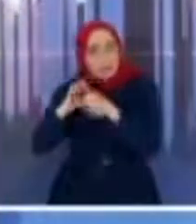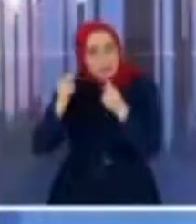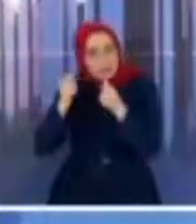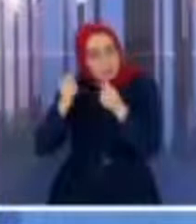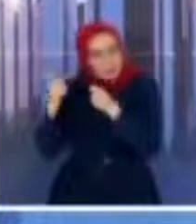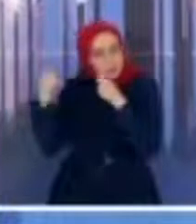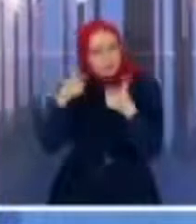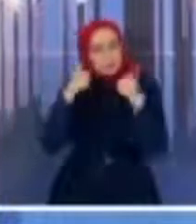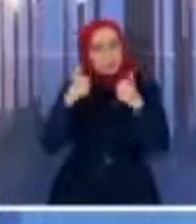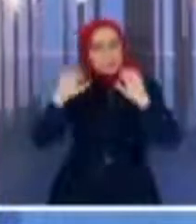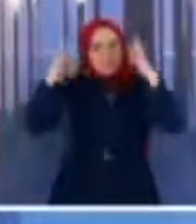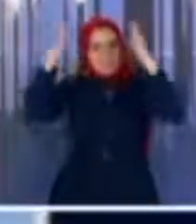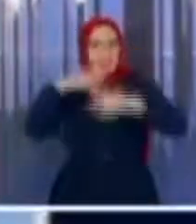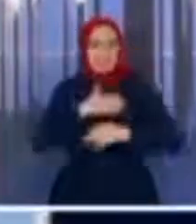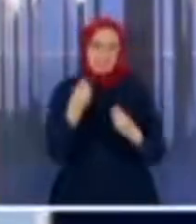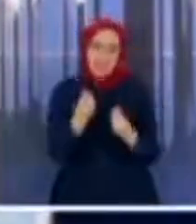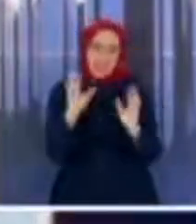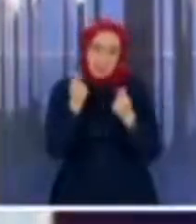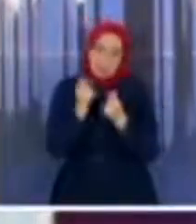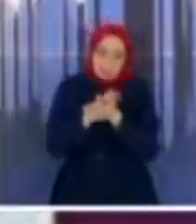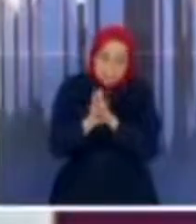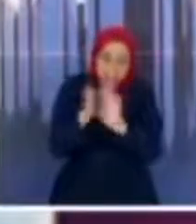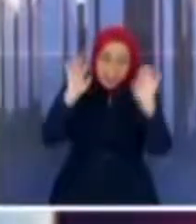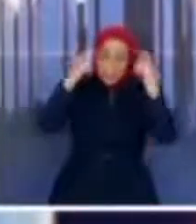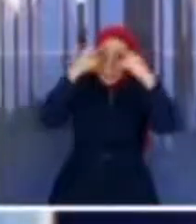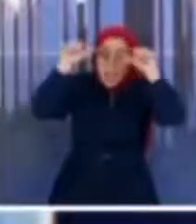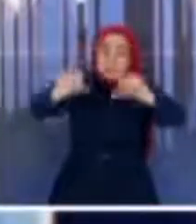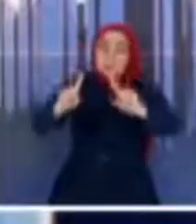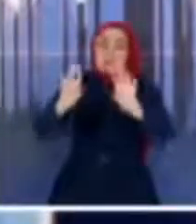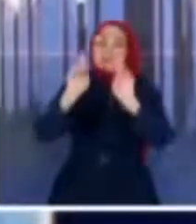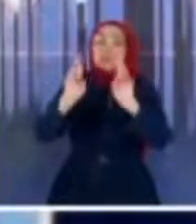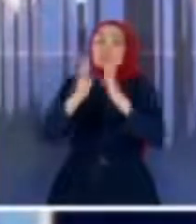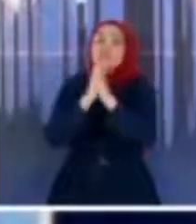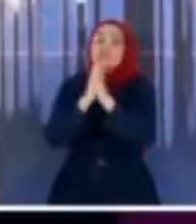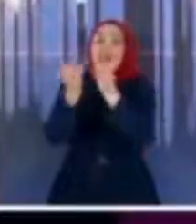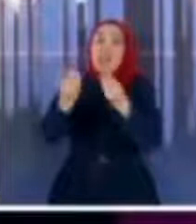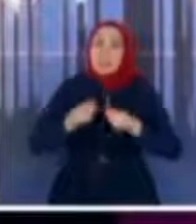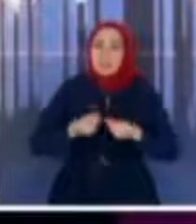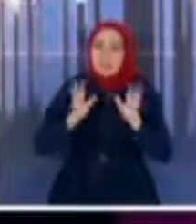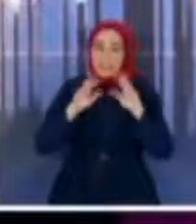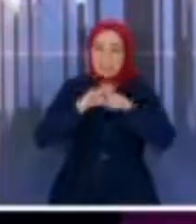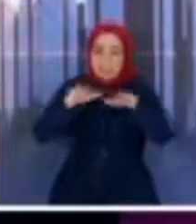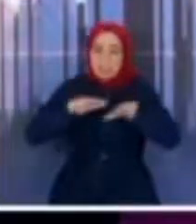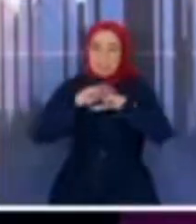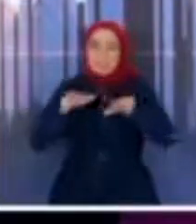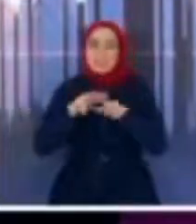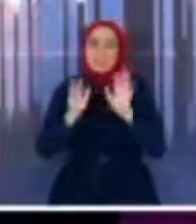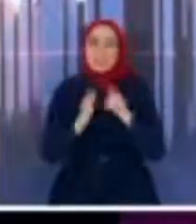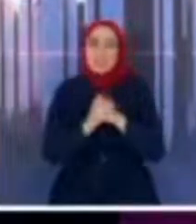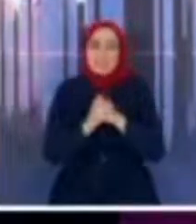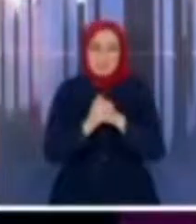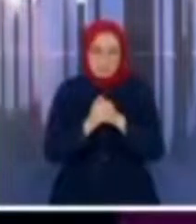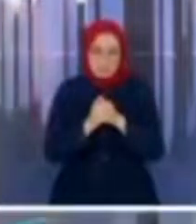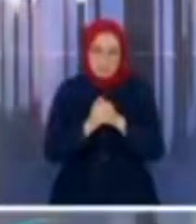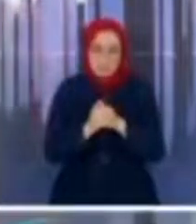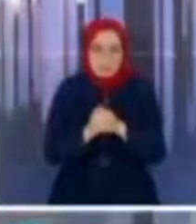ياسر ما يسالش بياسر ان شاء الله انت اعمل لك الفيديو اللي خرجتوني تعقيبا على كلام